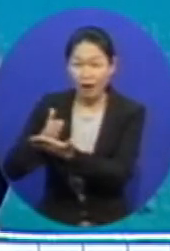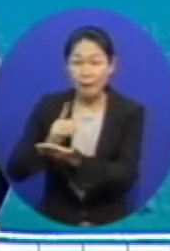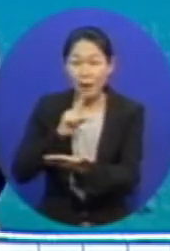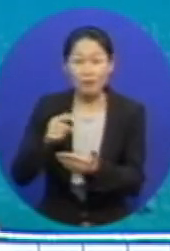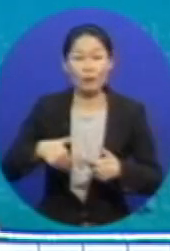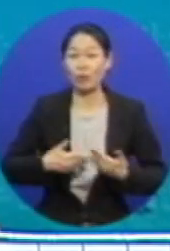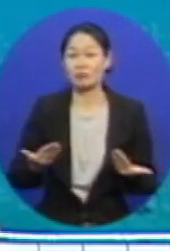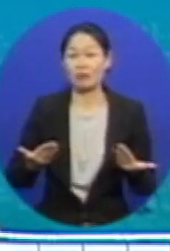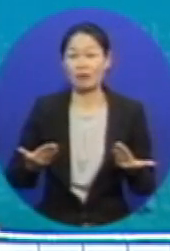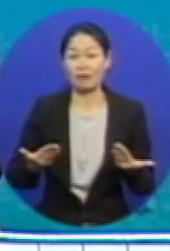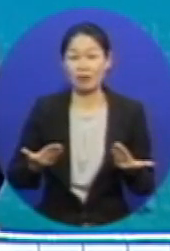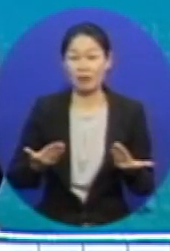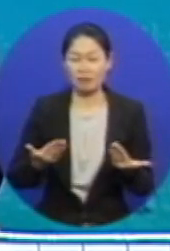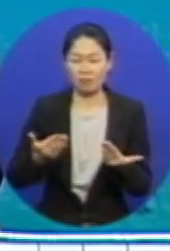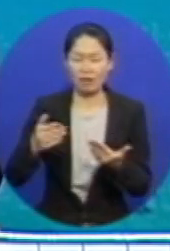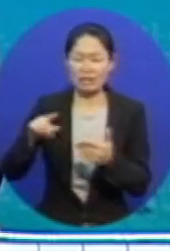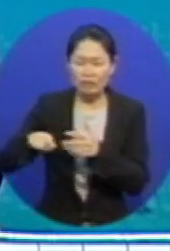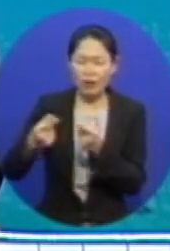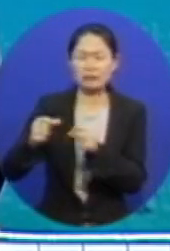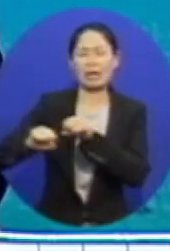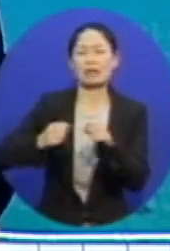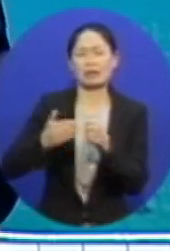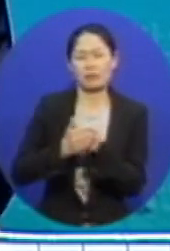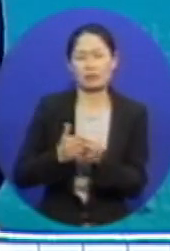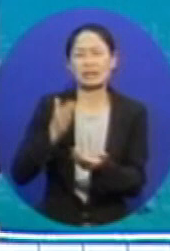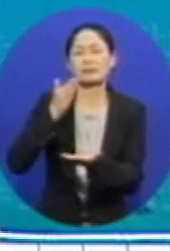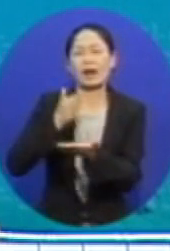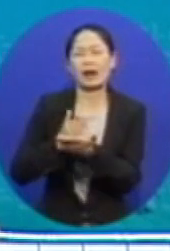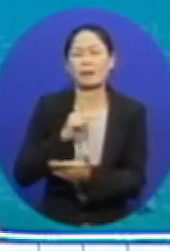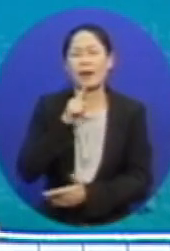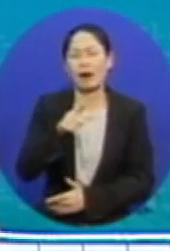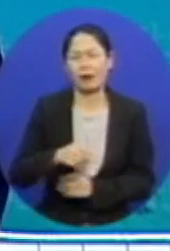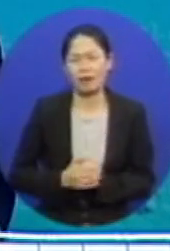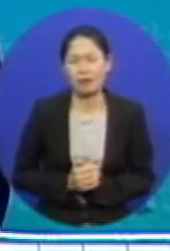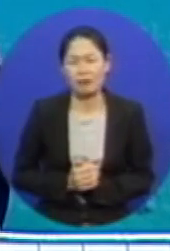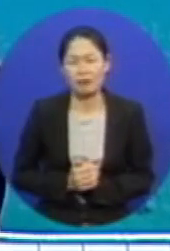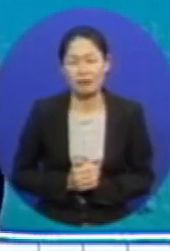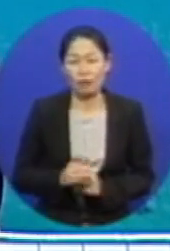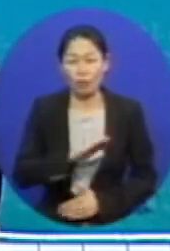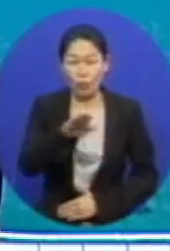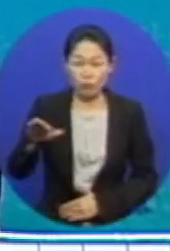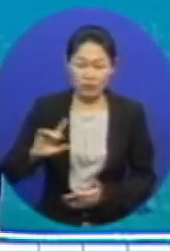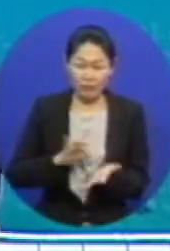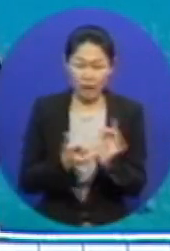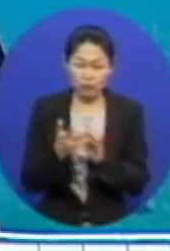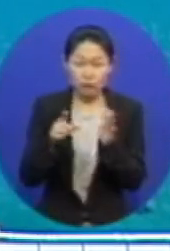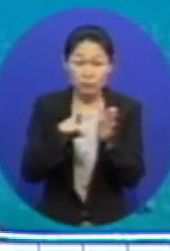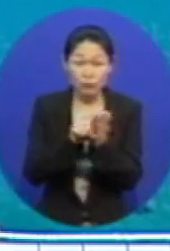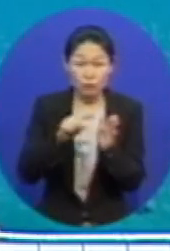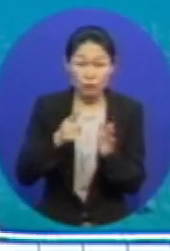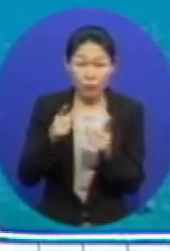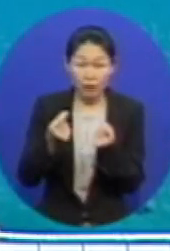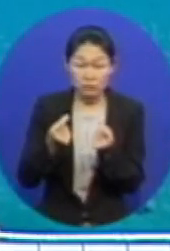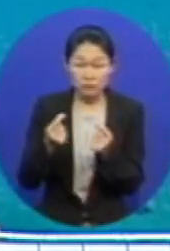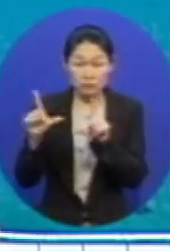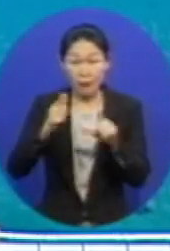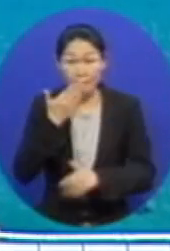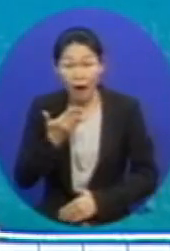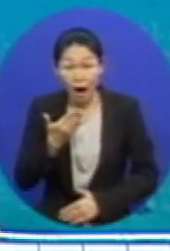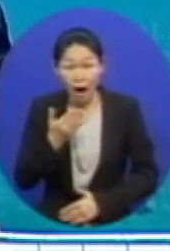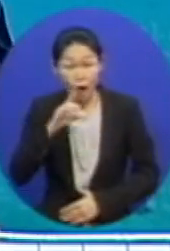있어요 그렇게 하니까 말씀 하신 거지 근데 여러분 예수 믿어도 그렇게 살 수 있어요 이런 궁금한 생각이